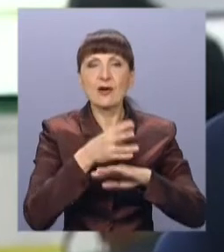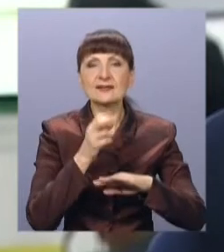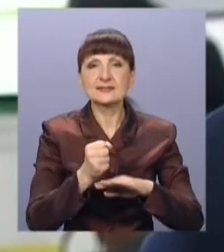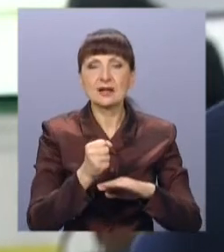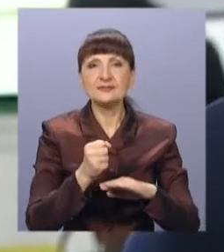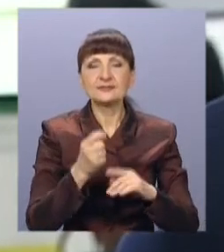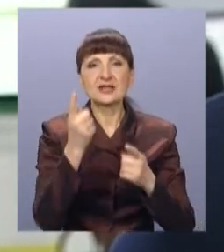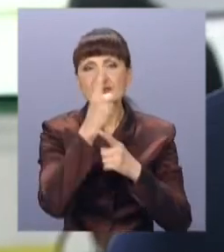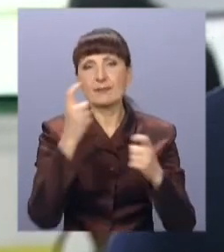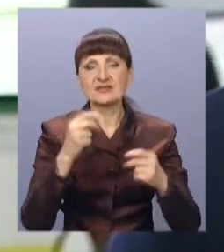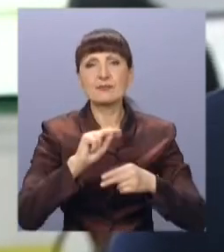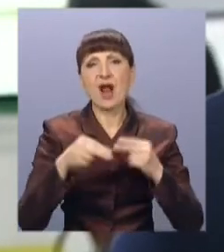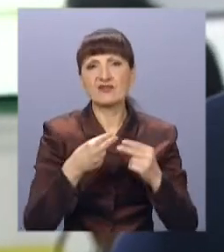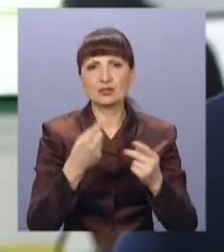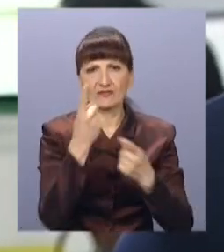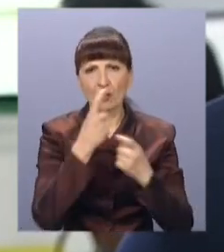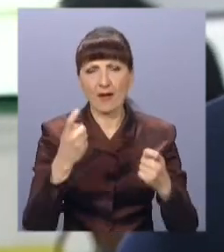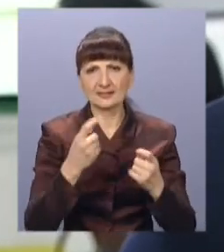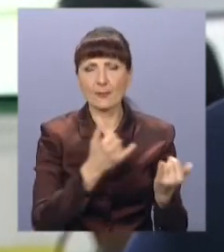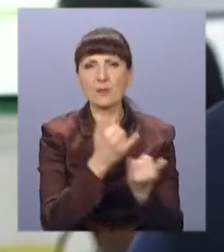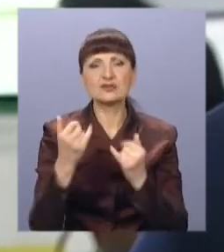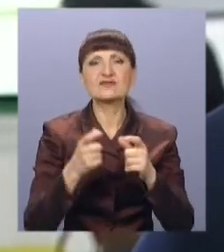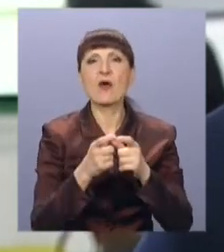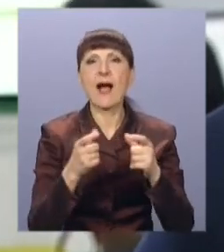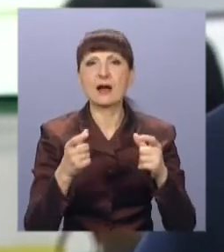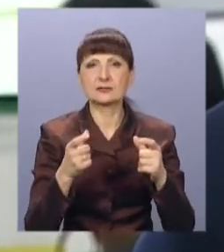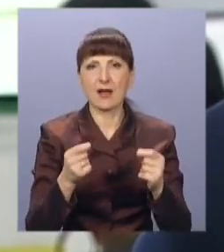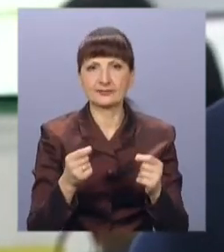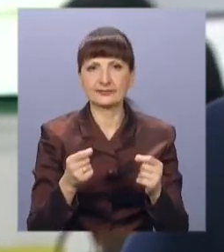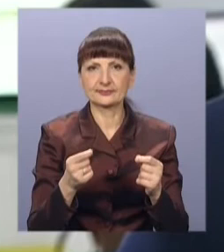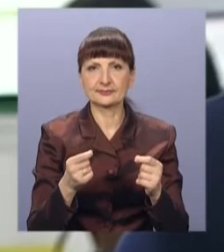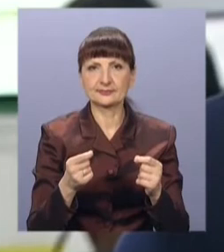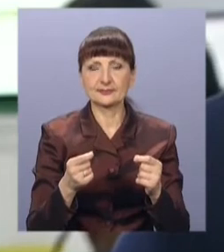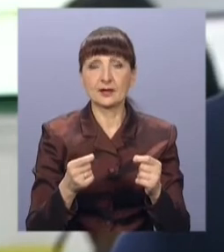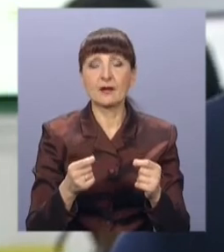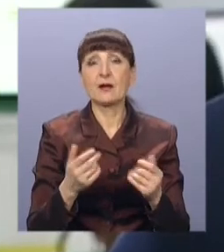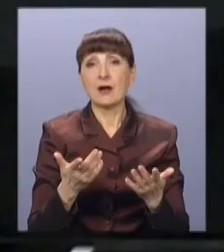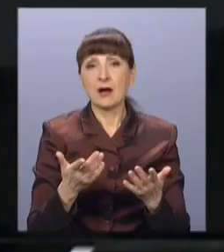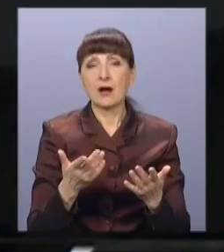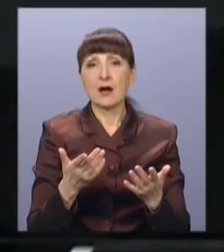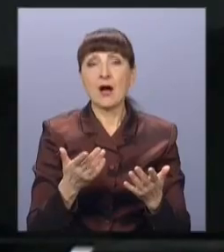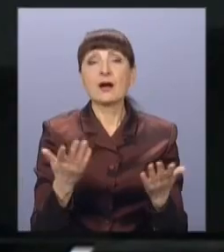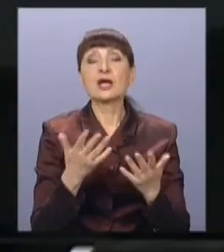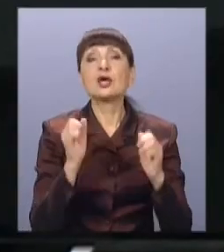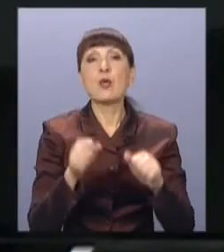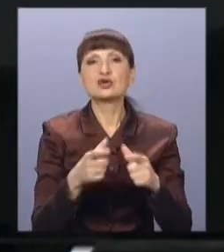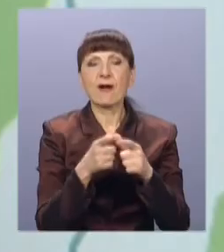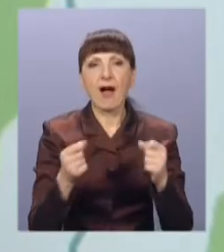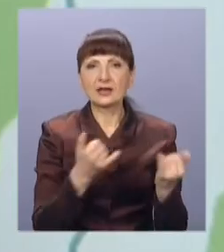нормативно-справочную информацию по обслуживанию карт в транспорте. Какие можно, иными словами, какие можно карты